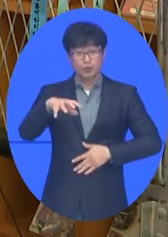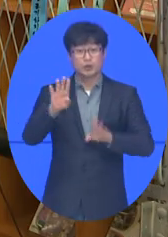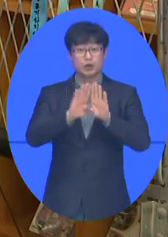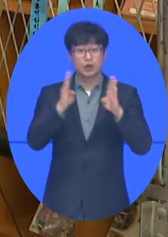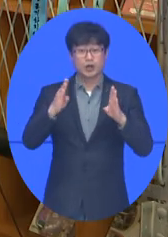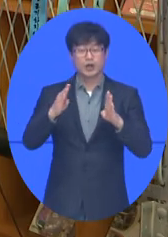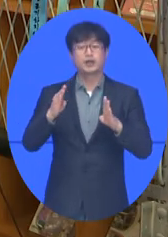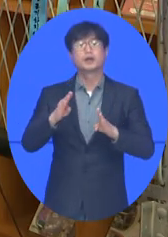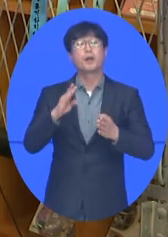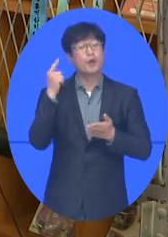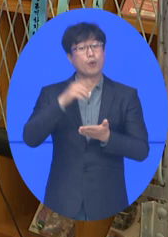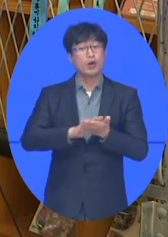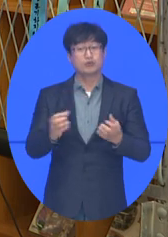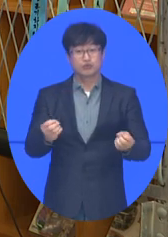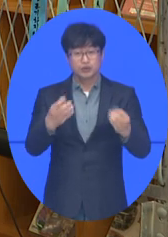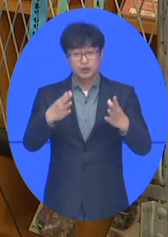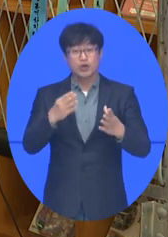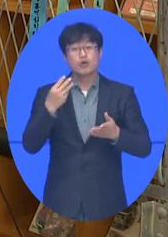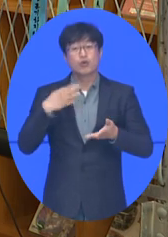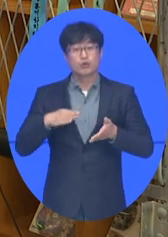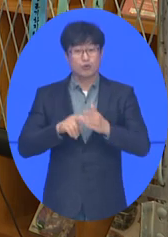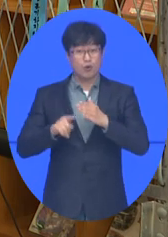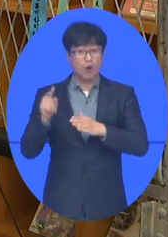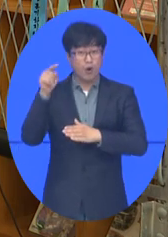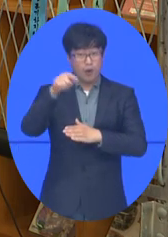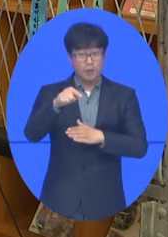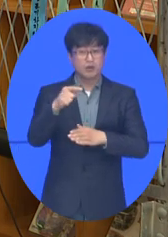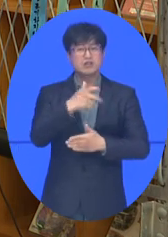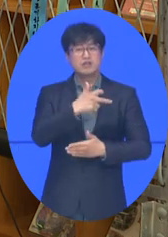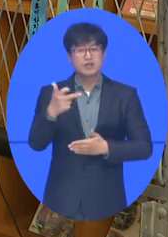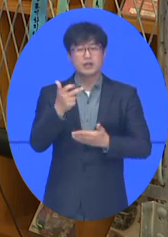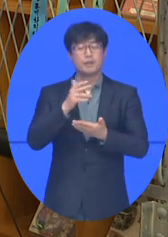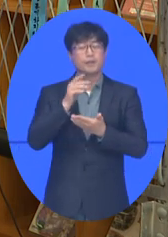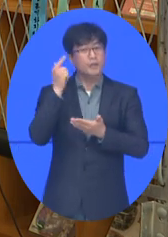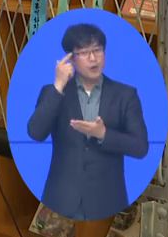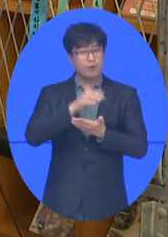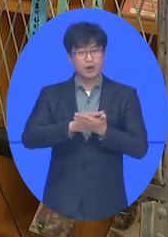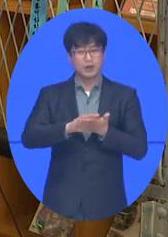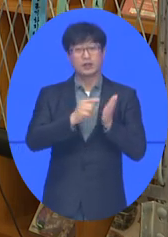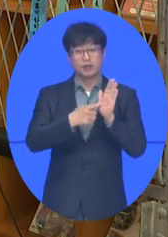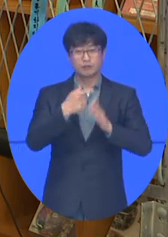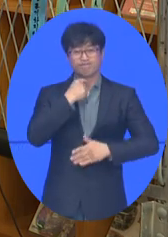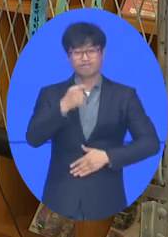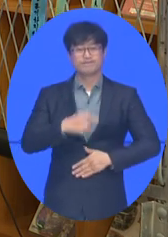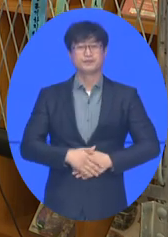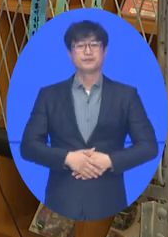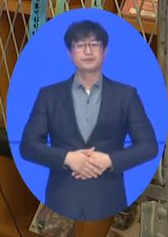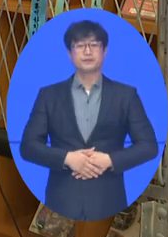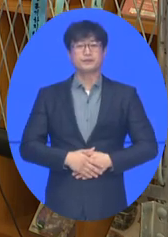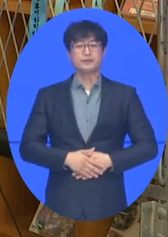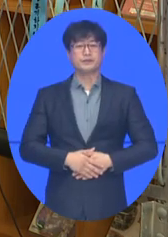DMZ 평화문학축전. 경기도를 넘어 더 큰 평화를 새겼습니다. GTV 뉴스 이슬비입니다.